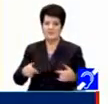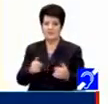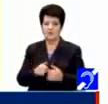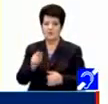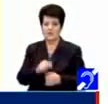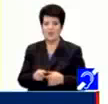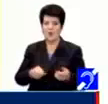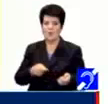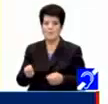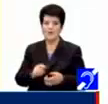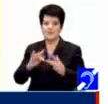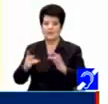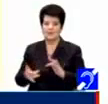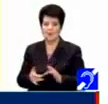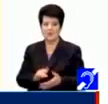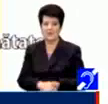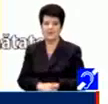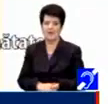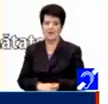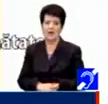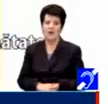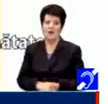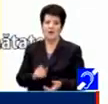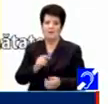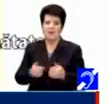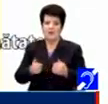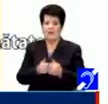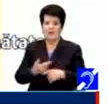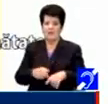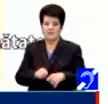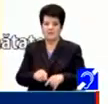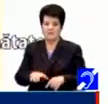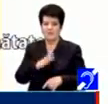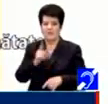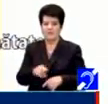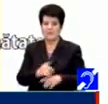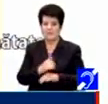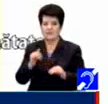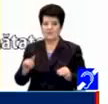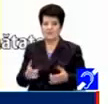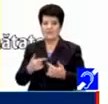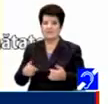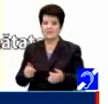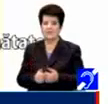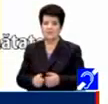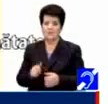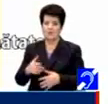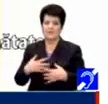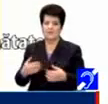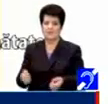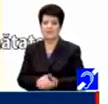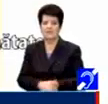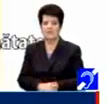flow without spending a lot of time at the borders, the access to electronic services, not just in the, on the country level,